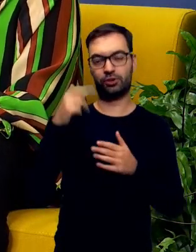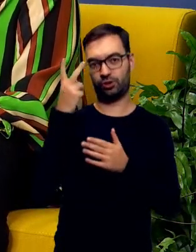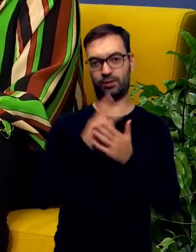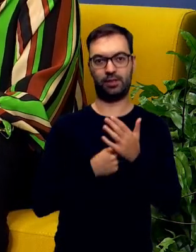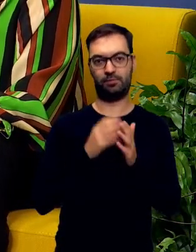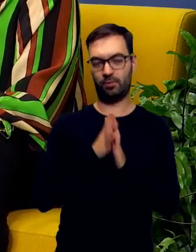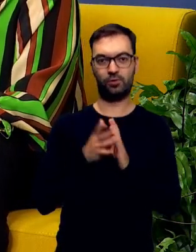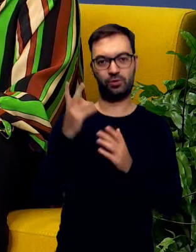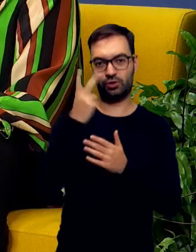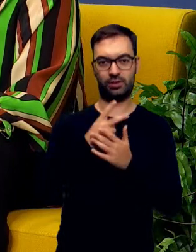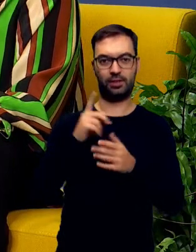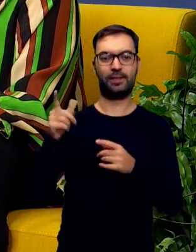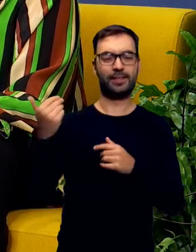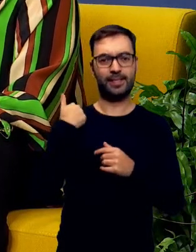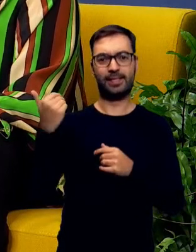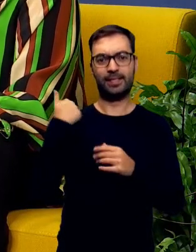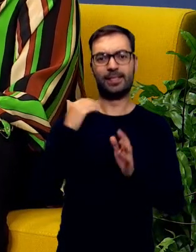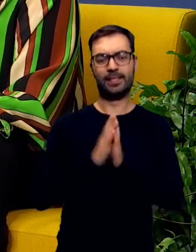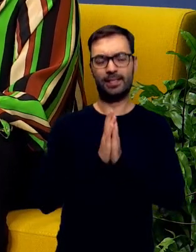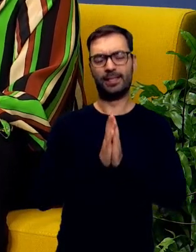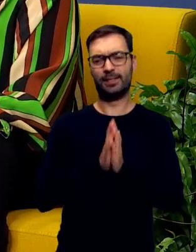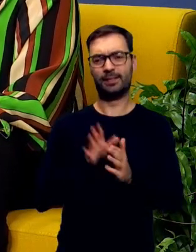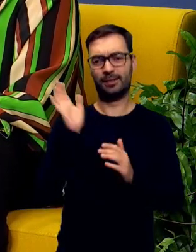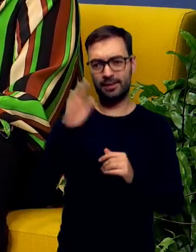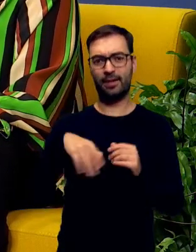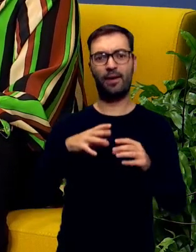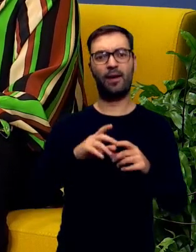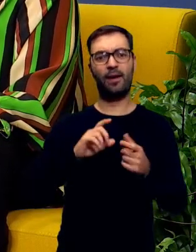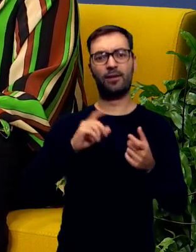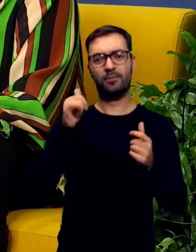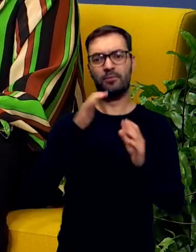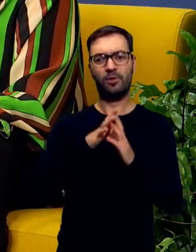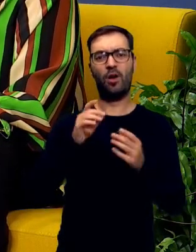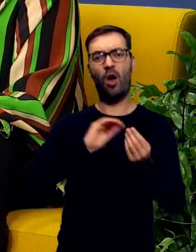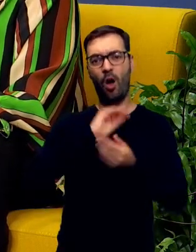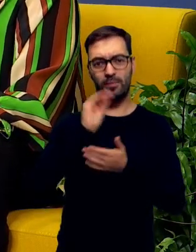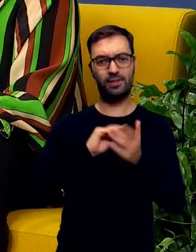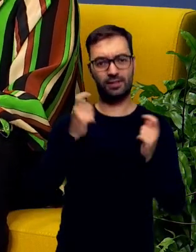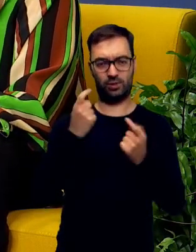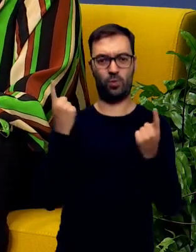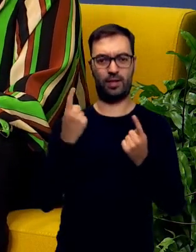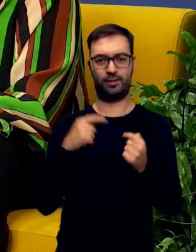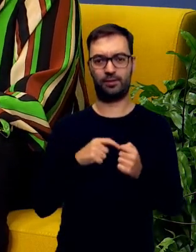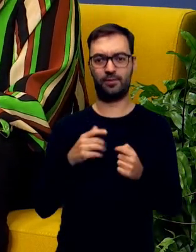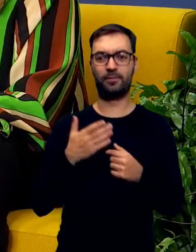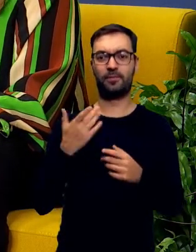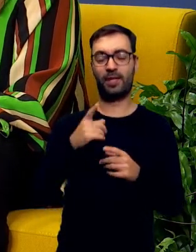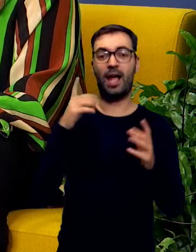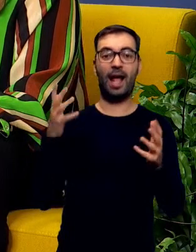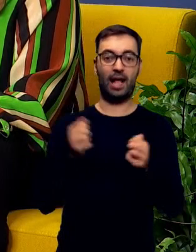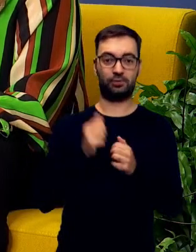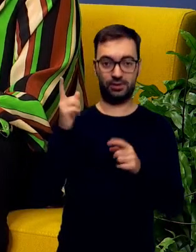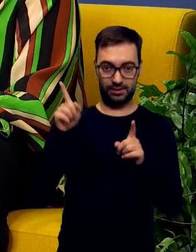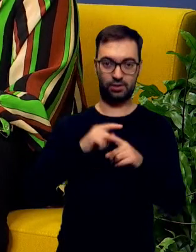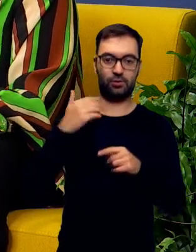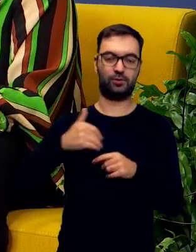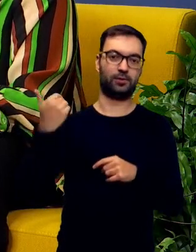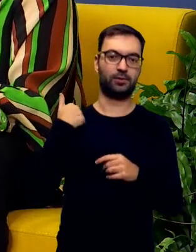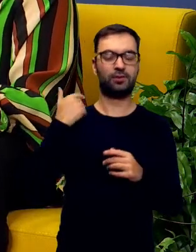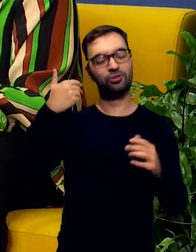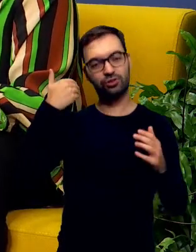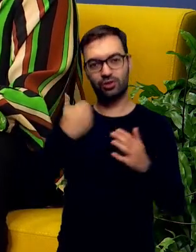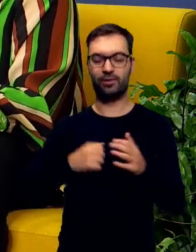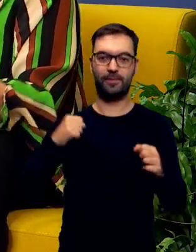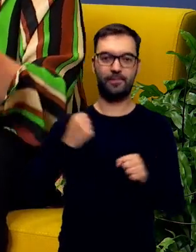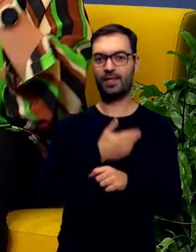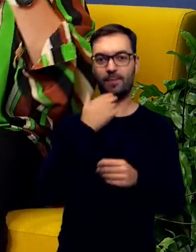czytelnicy po prostu zaczęli prosić o to, czy ten wypadek nie mógłby być opisany. I też od samych ratowników w pewnym momencie usłyszałam, że